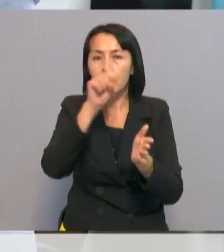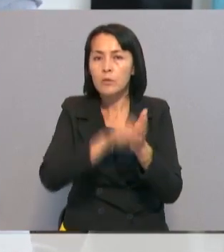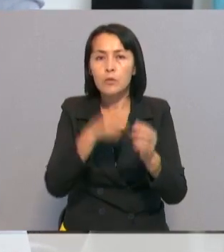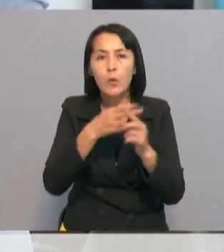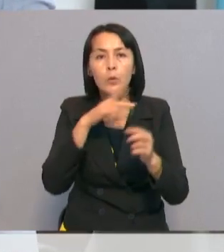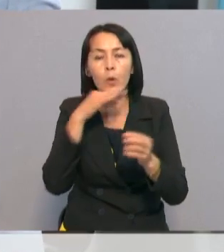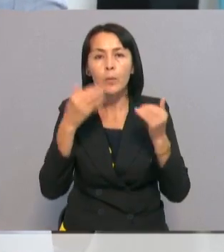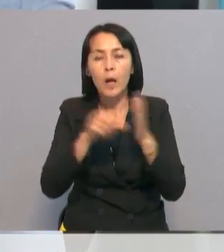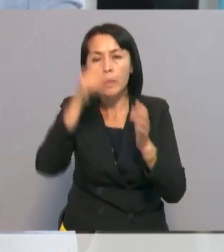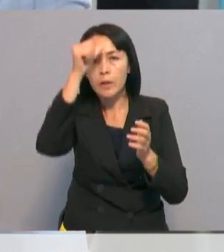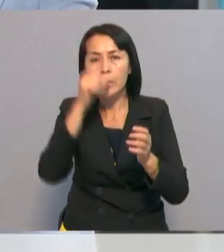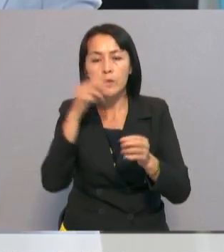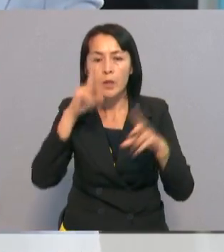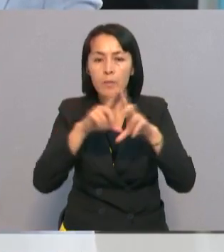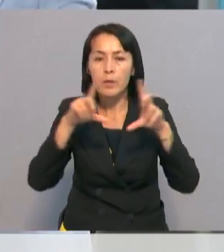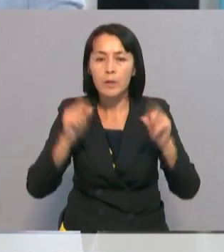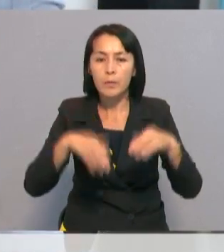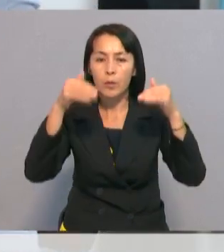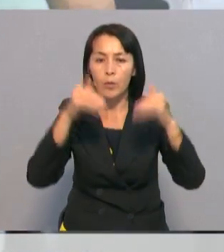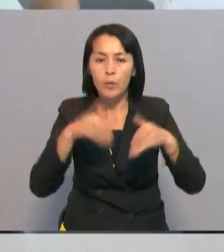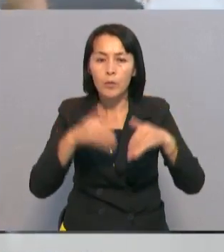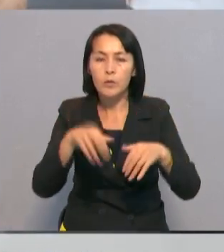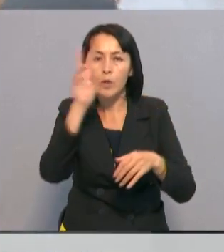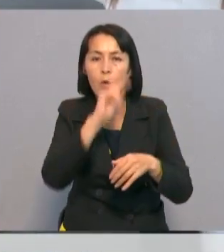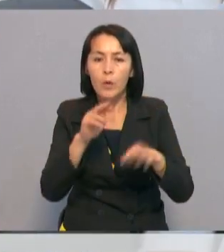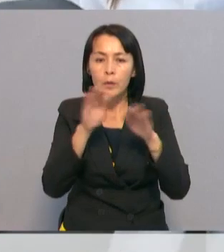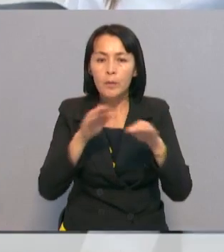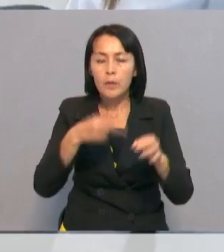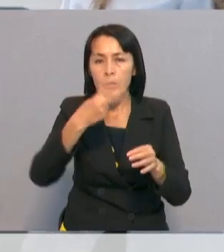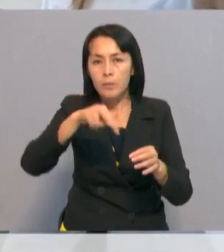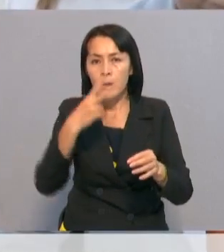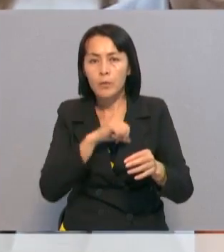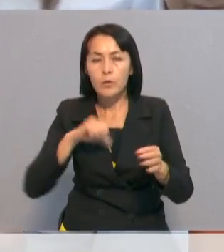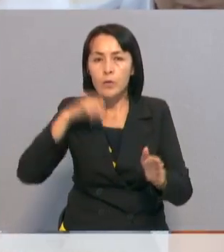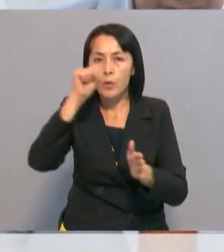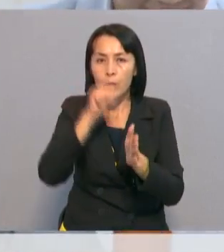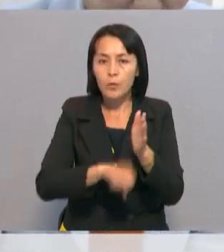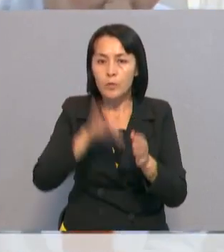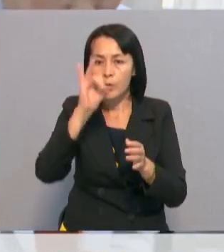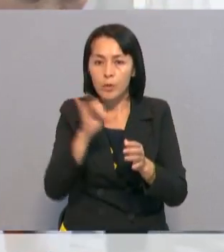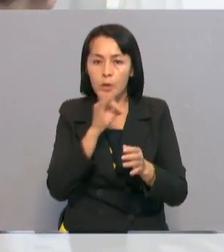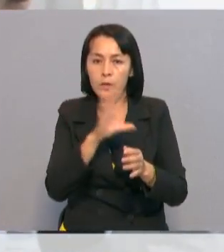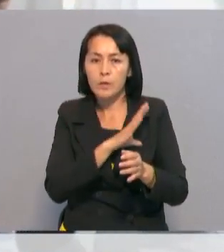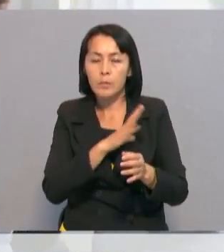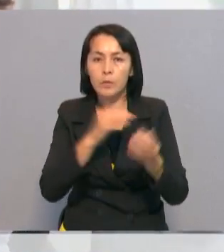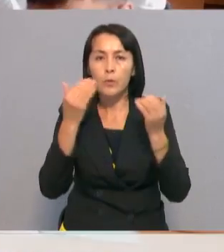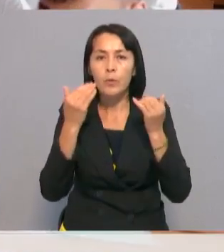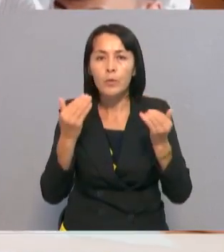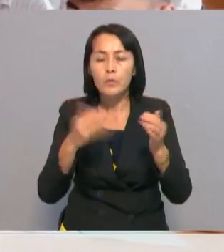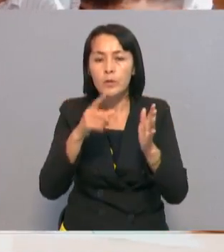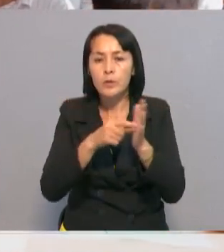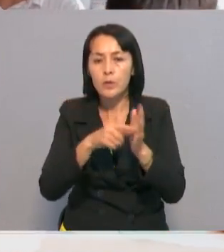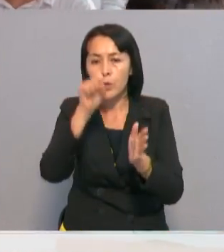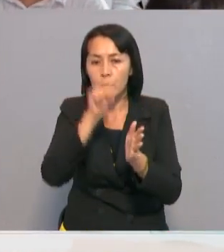барады. Биылғы 6 айдың өзінде мектеп пен колледжде білім алушылар арасында 22 өз-өзіне қол жұмсау әрекеті тіркелген. Оның ішінде